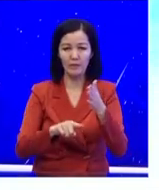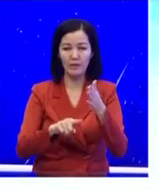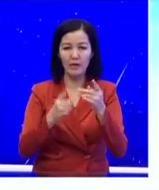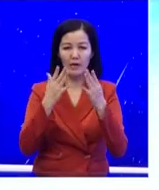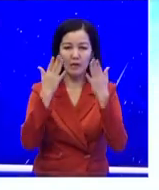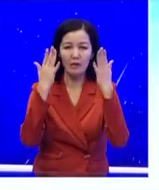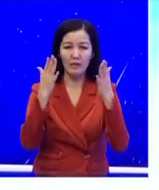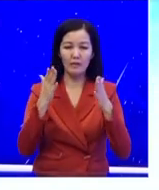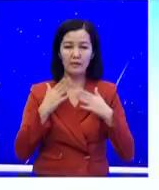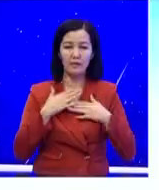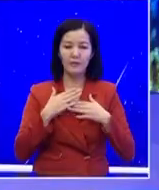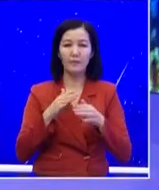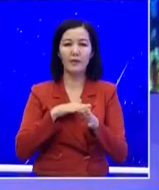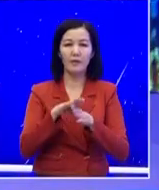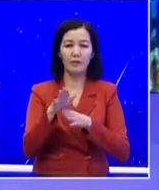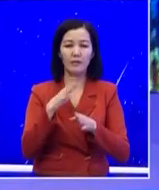қабыл етсін.